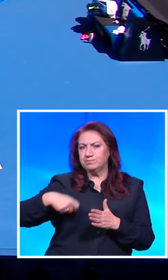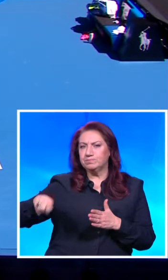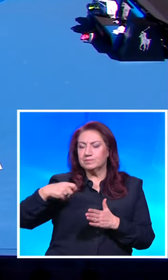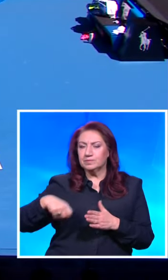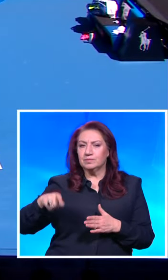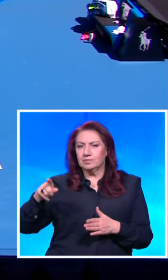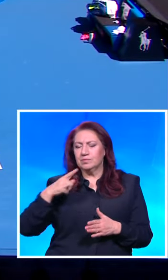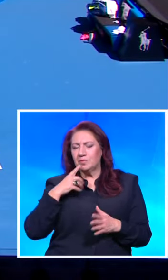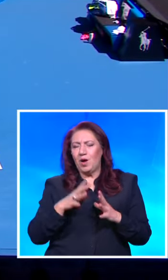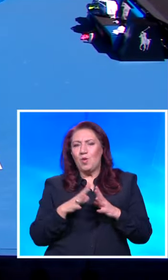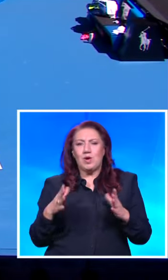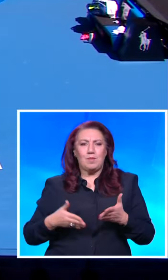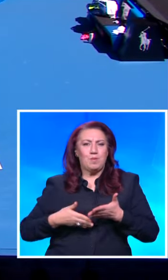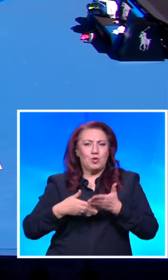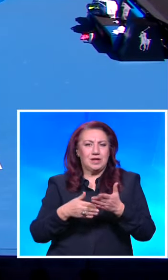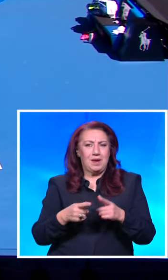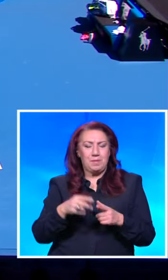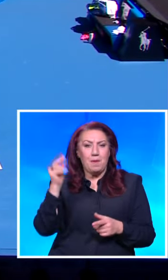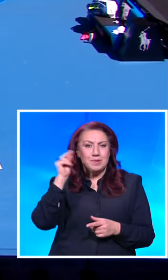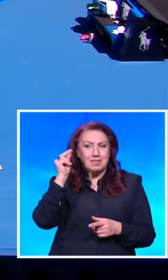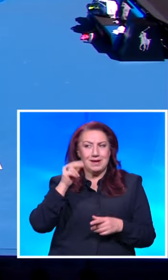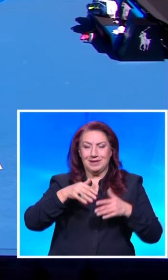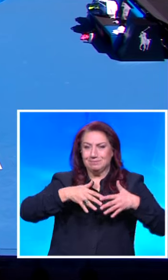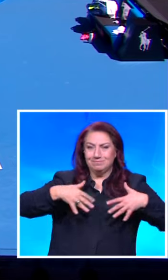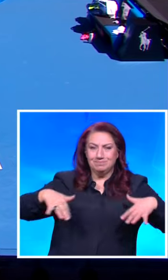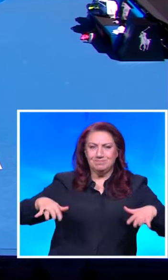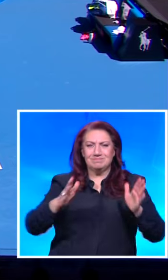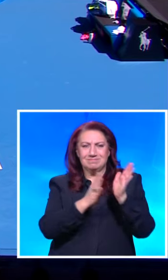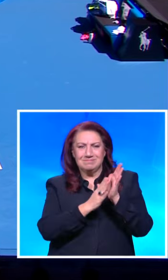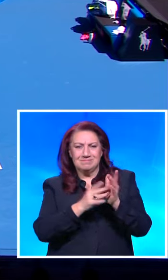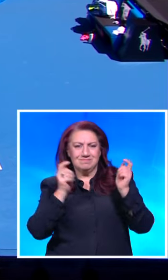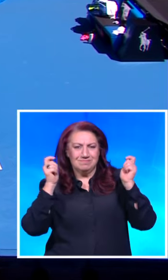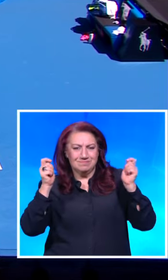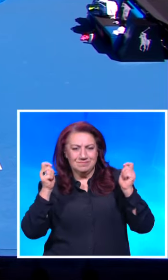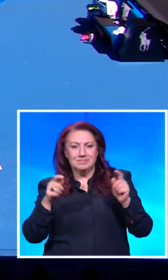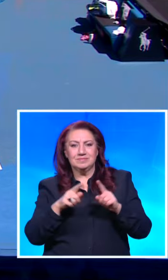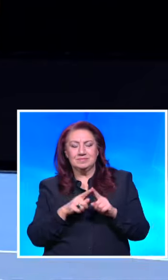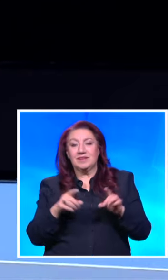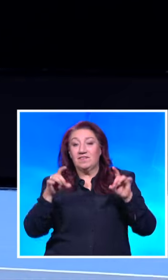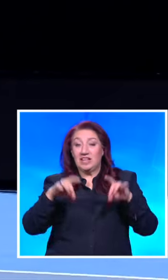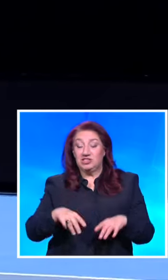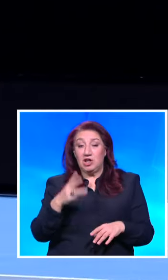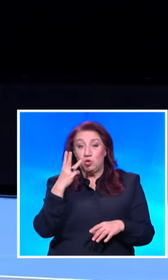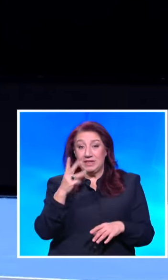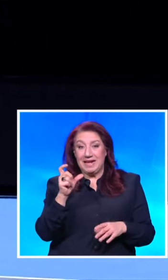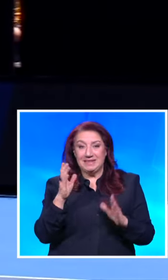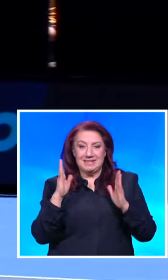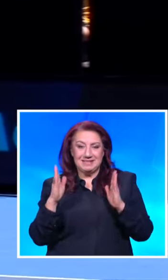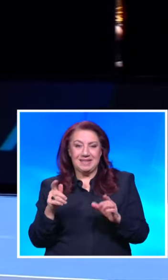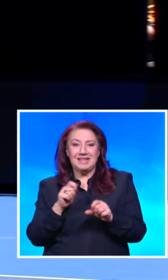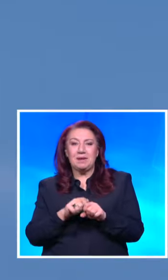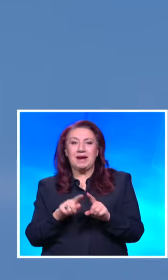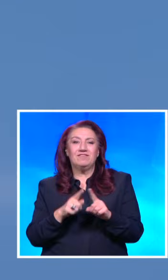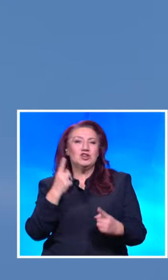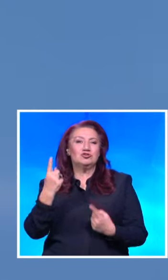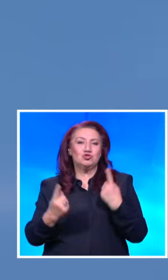българска подкрепа от трибуните и не изневери на стила си с ефектни отигравания, а в началото на третия сет направи и шоу за